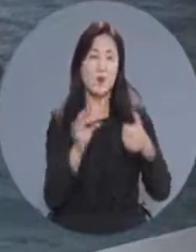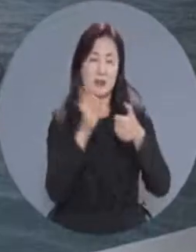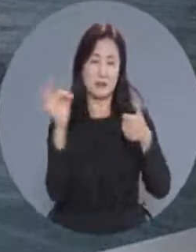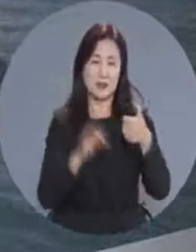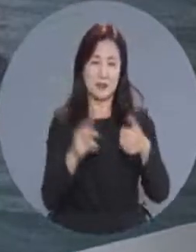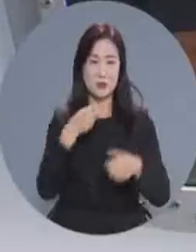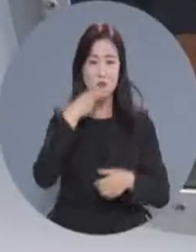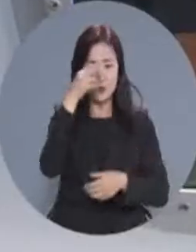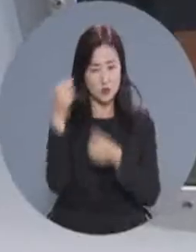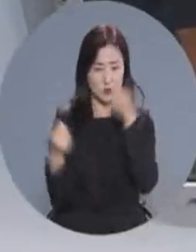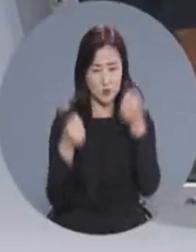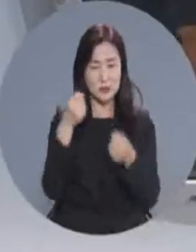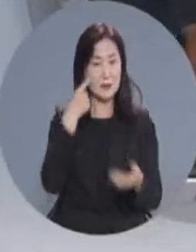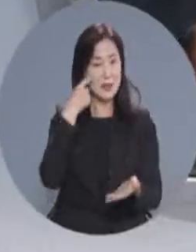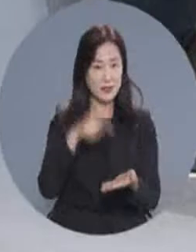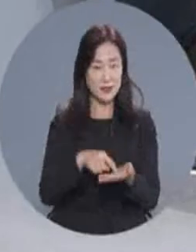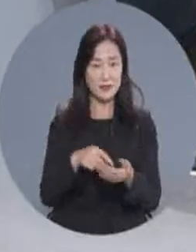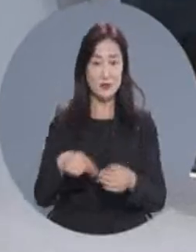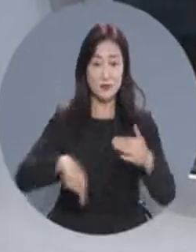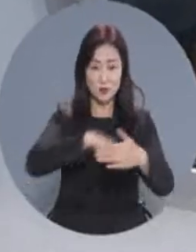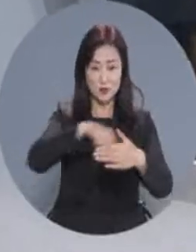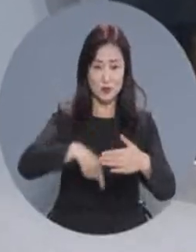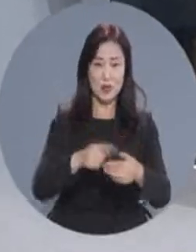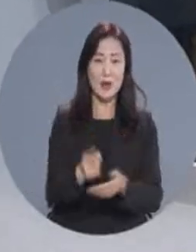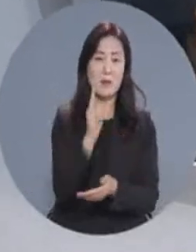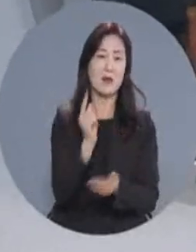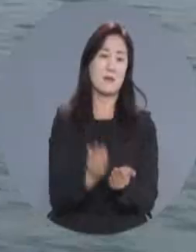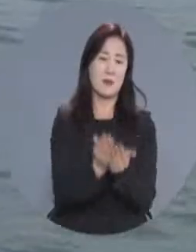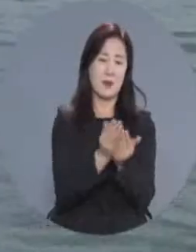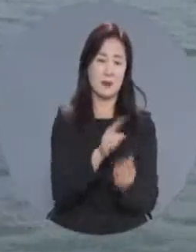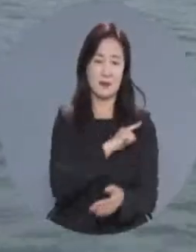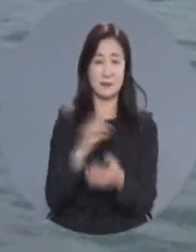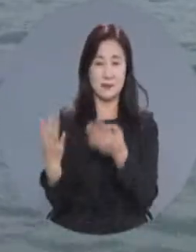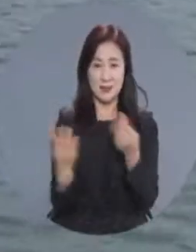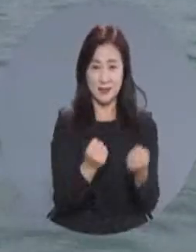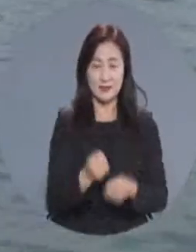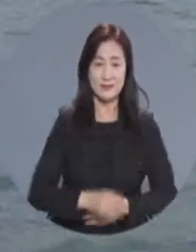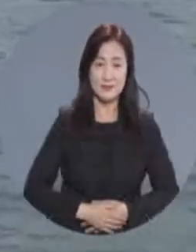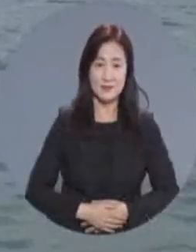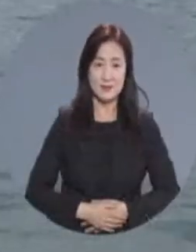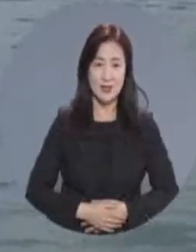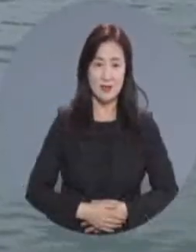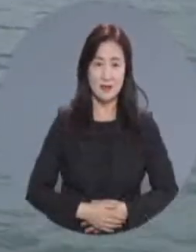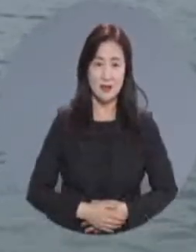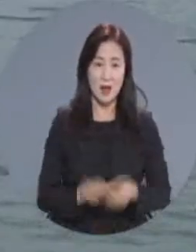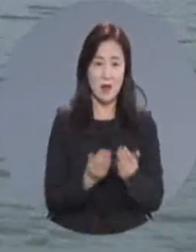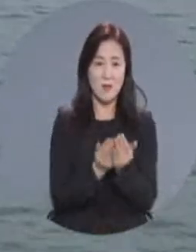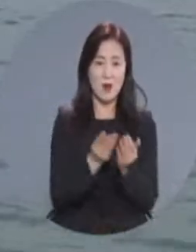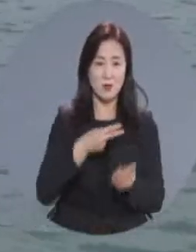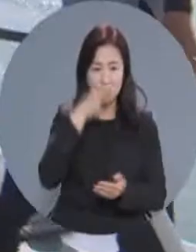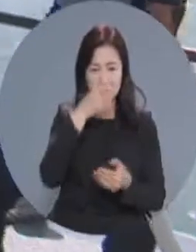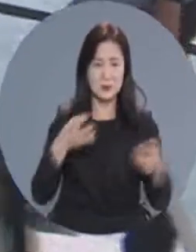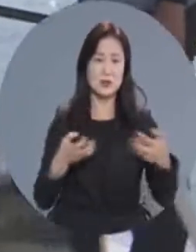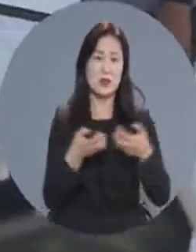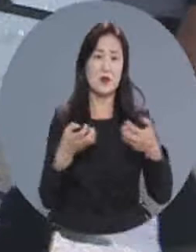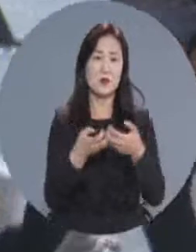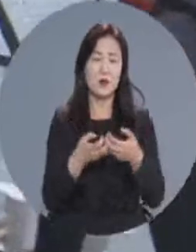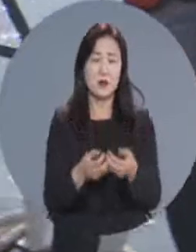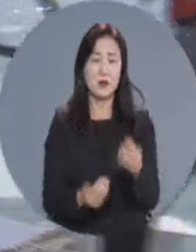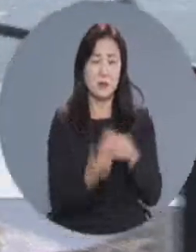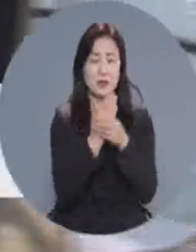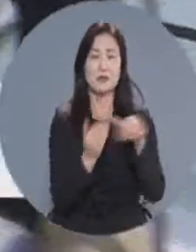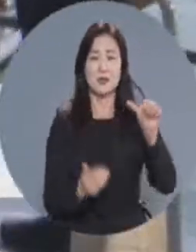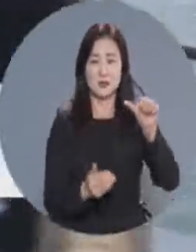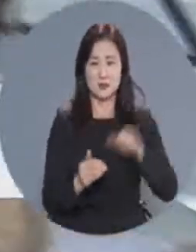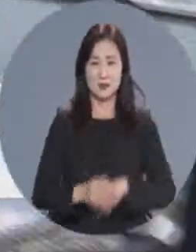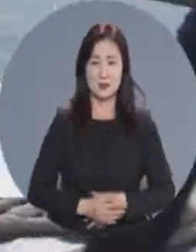차지하고 있습니다. 이 가운데 어선이 가장 많았습니다. 음주운항 사고도 5건 발생했습니다. 해경은